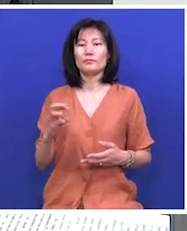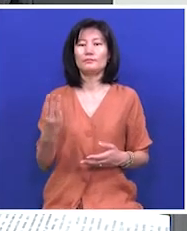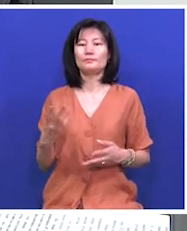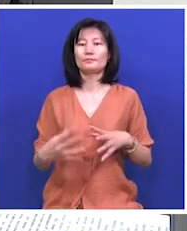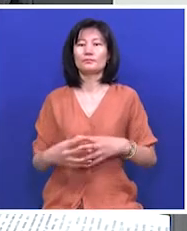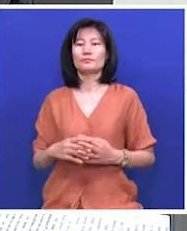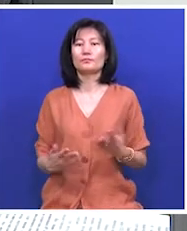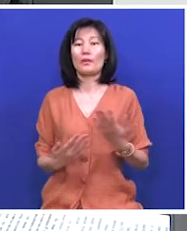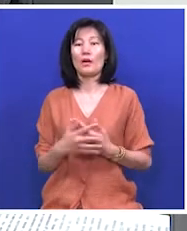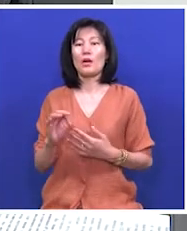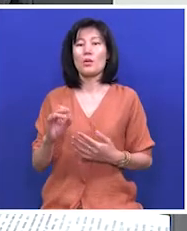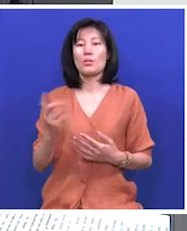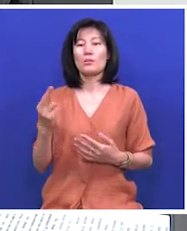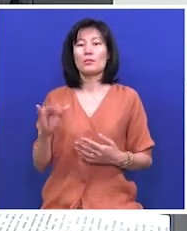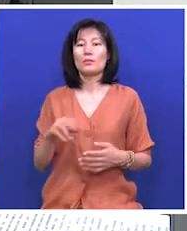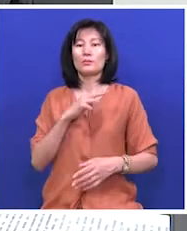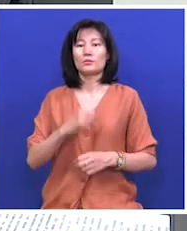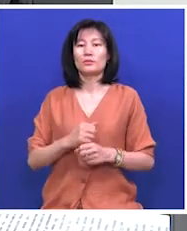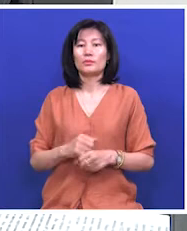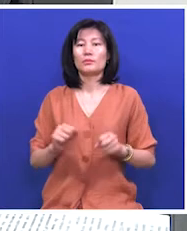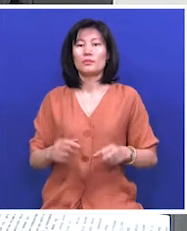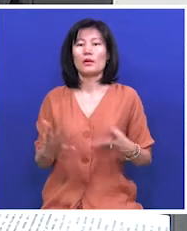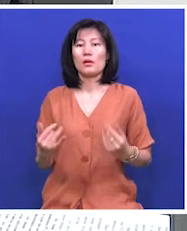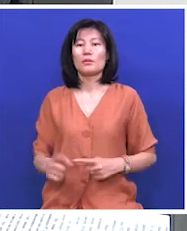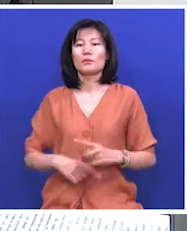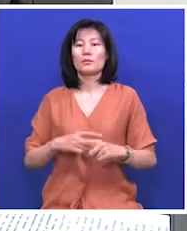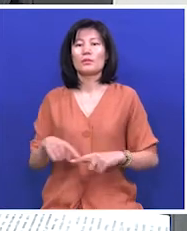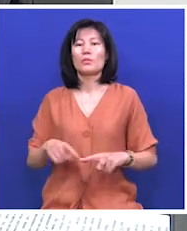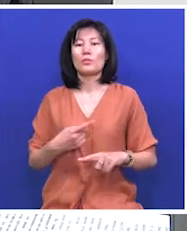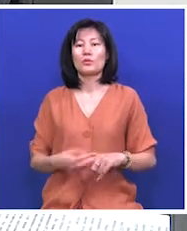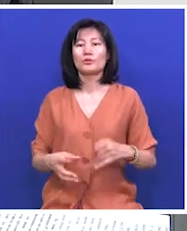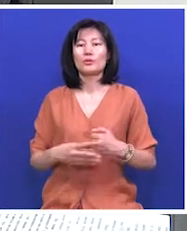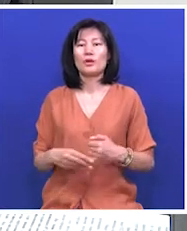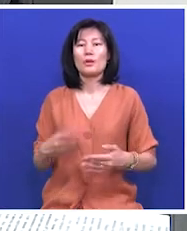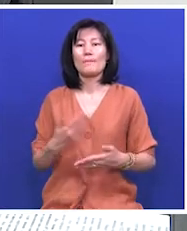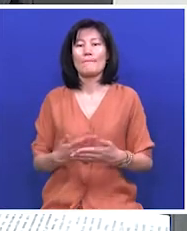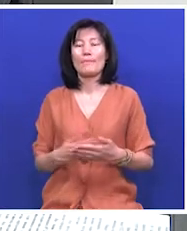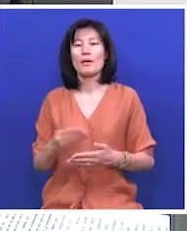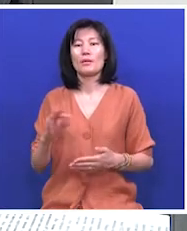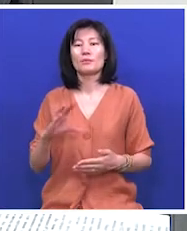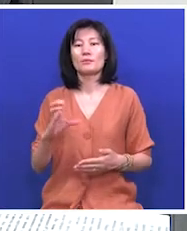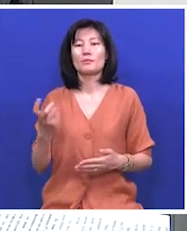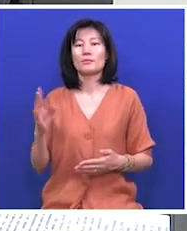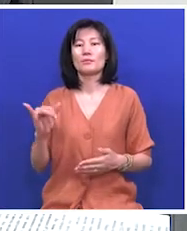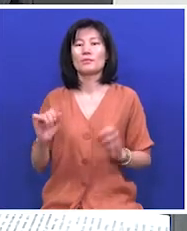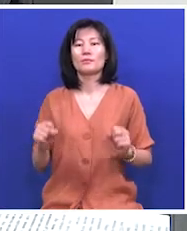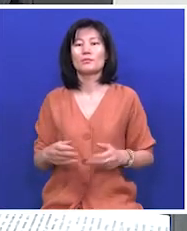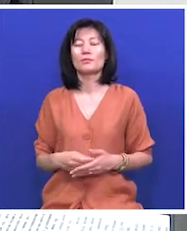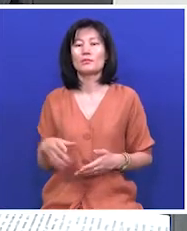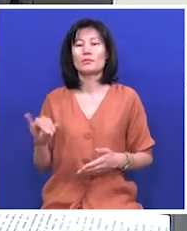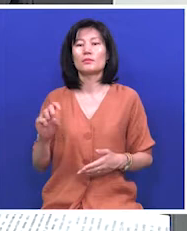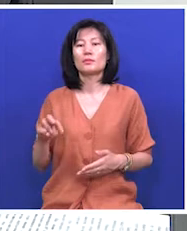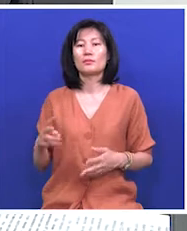Сарағаш аудандарында мына қайта өңдеу салалары жұмыс жасауда қазіргі таңда. Бұл жерде мынау жеміс көкөністі өңдейтін